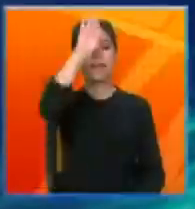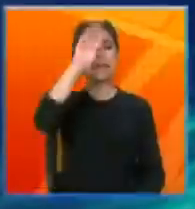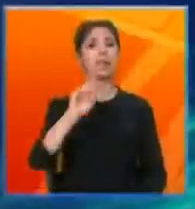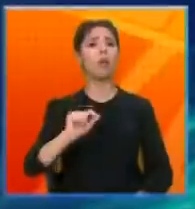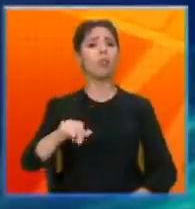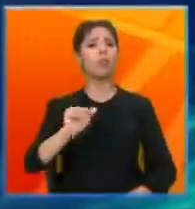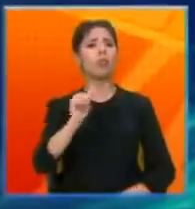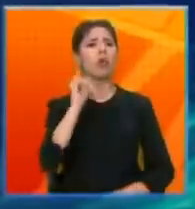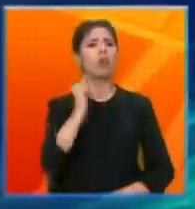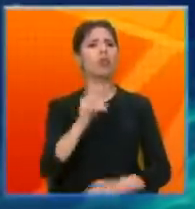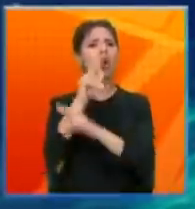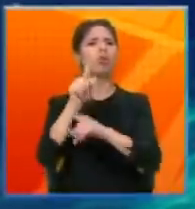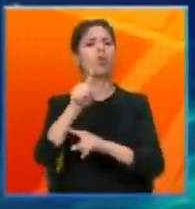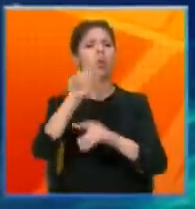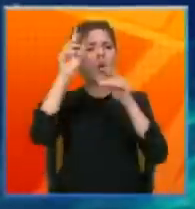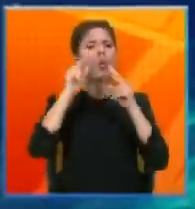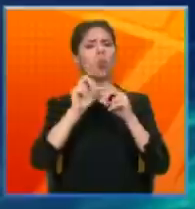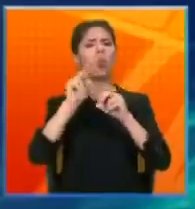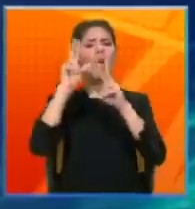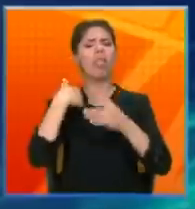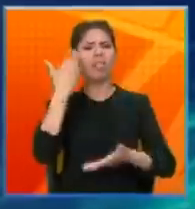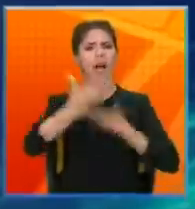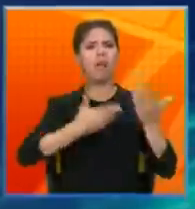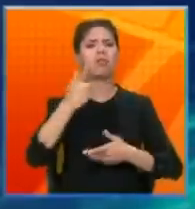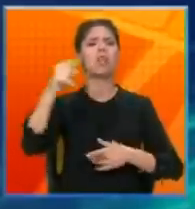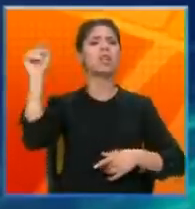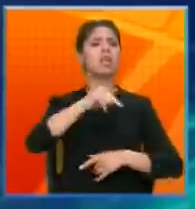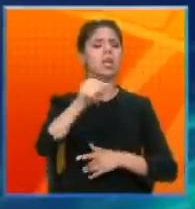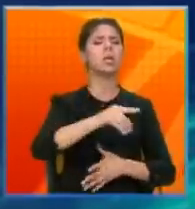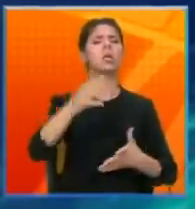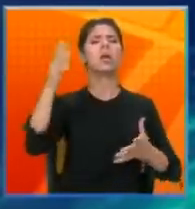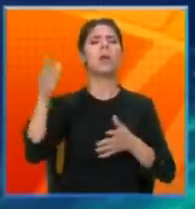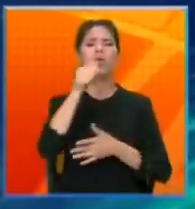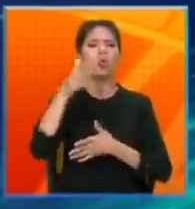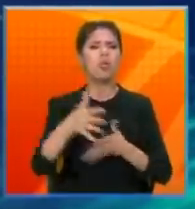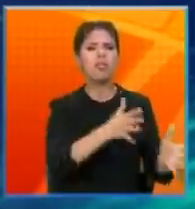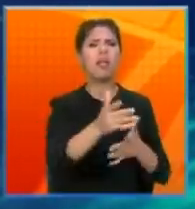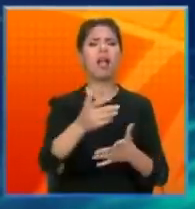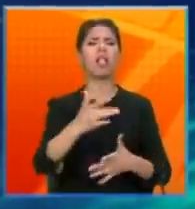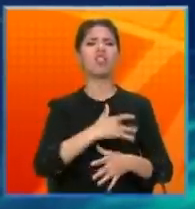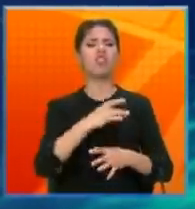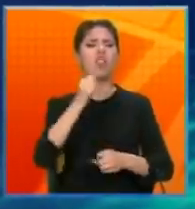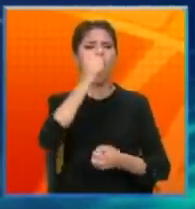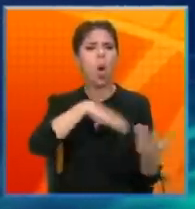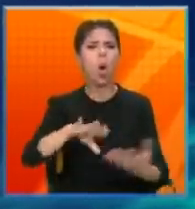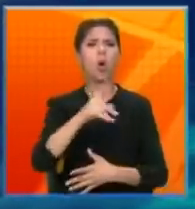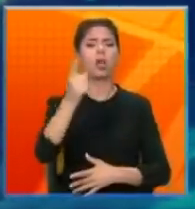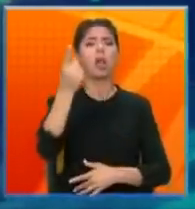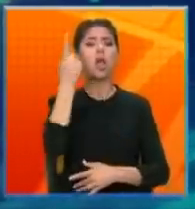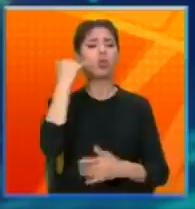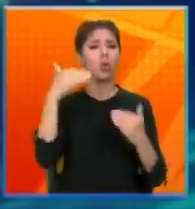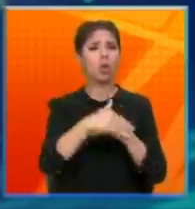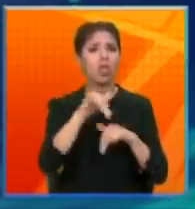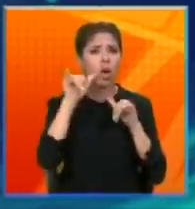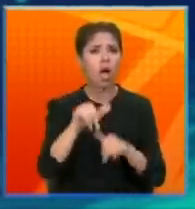İstanbul bugün kabus bir güne uyandı. Aktardık. Yıldırım, şimşek, sel, dolu ve can alan felaket. Ama mega kentte dün gecede en az bugün